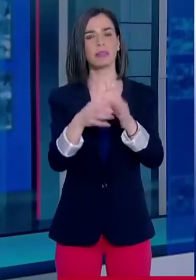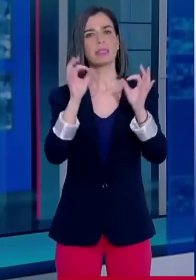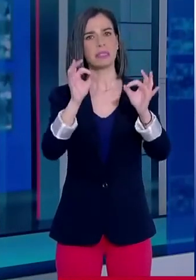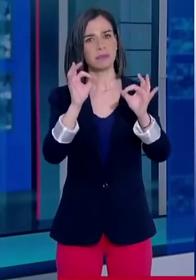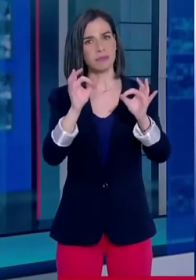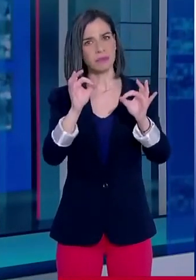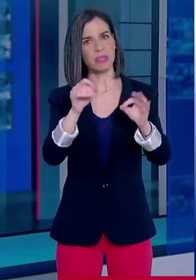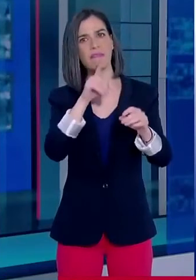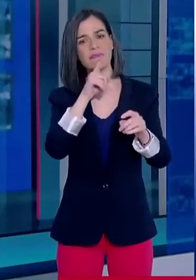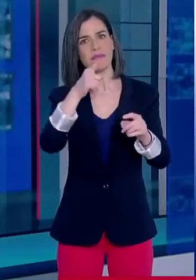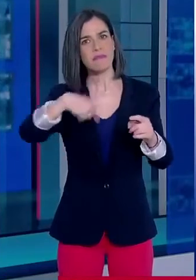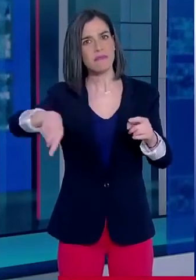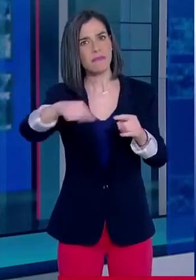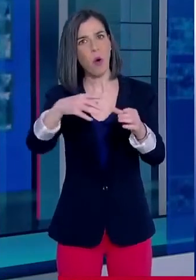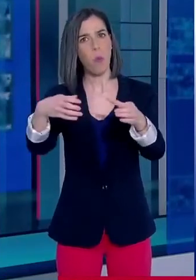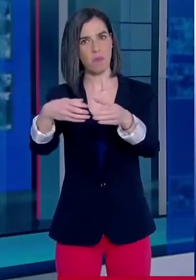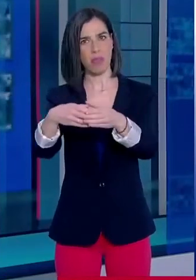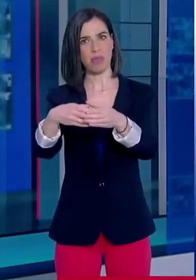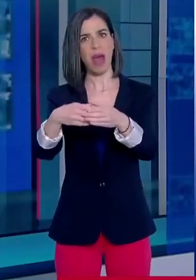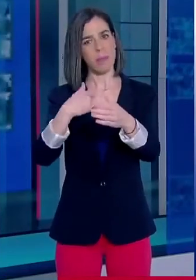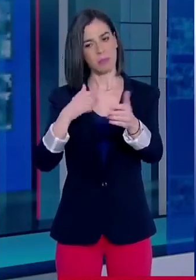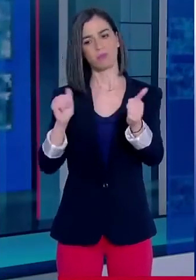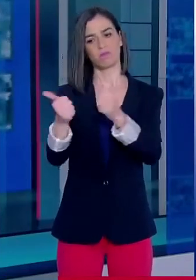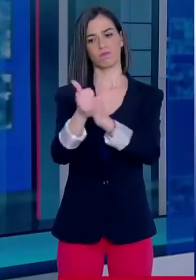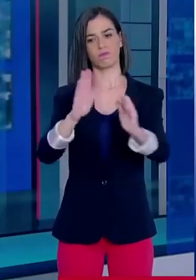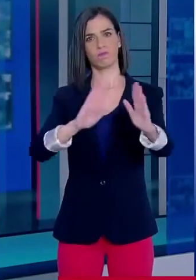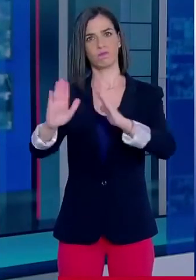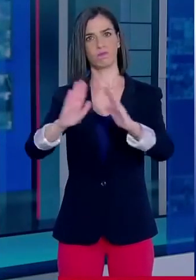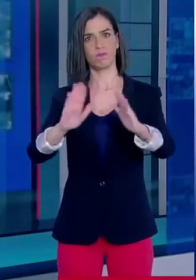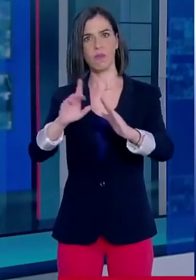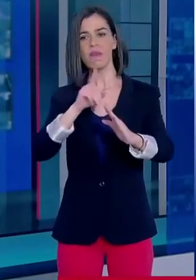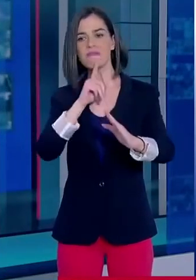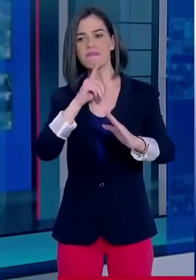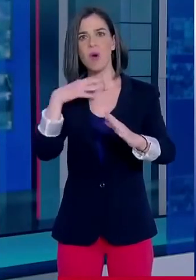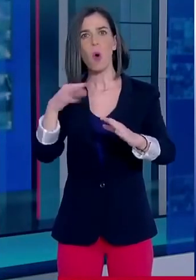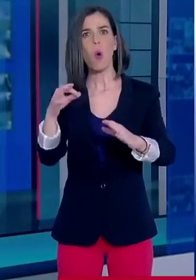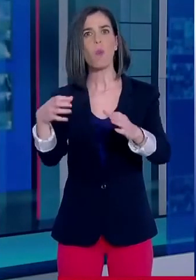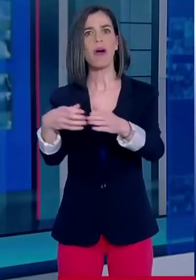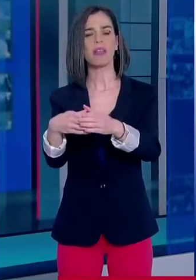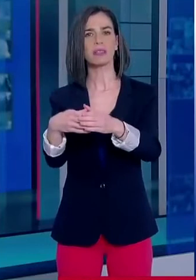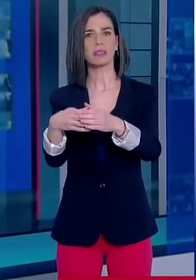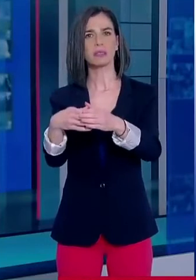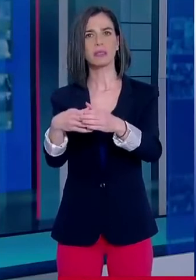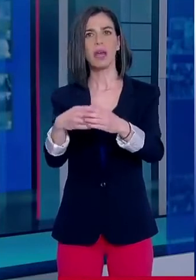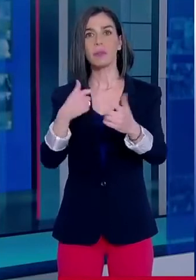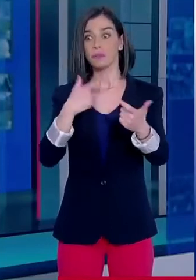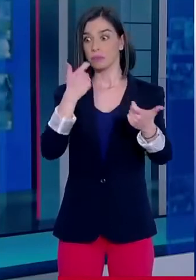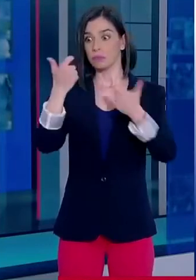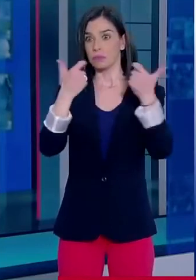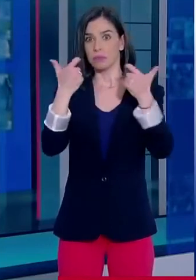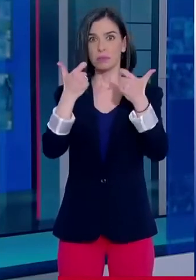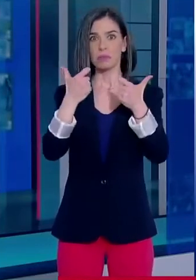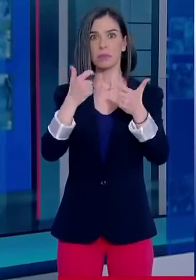φυσικά είναι ένα από τα κύρια μελήματά μας η ενασχόληση με αυτούς τους πληθυσμούς, η επαγρύπνηση, ο